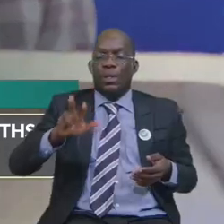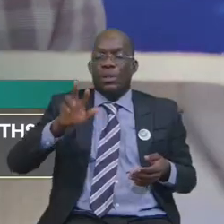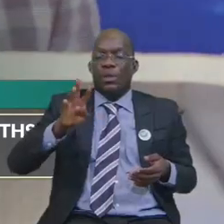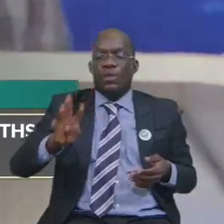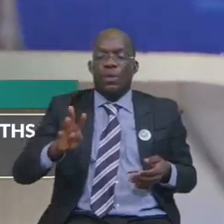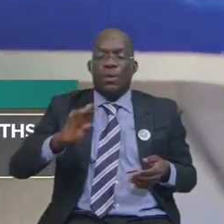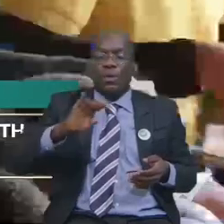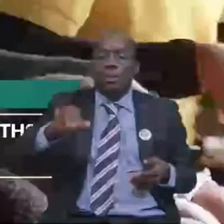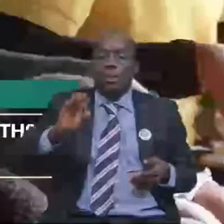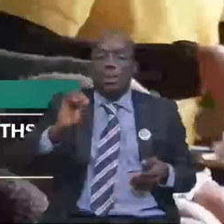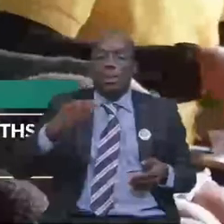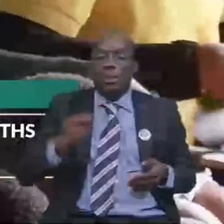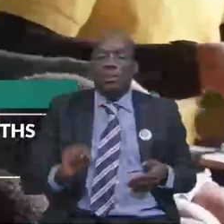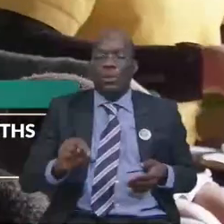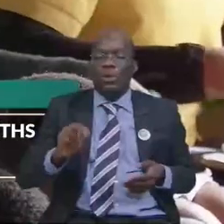34